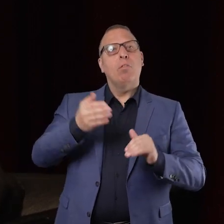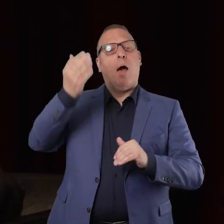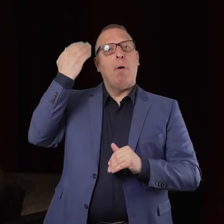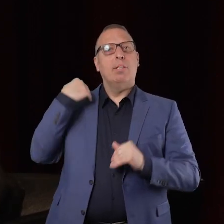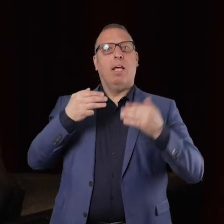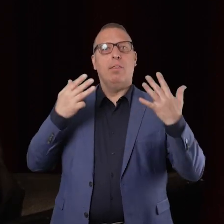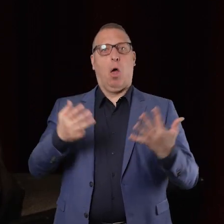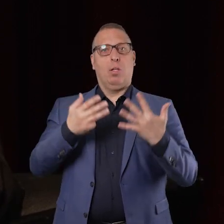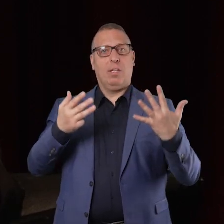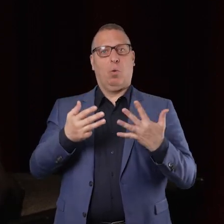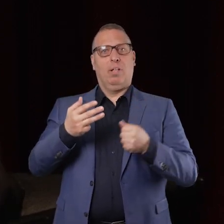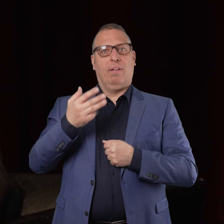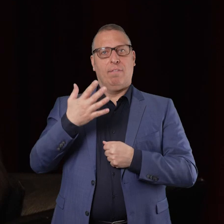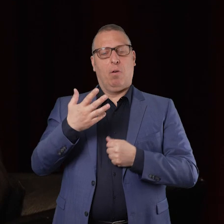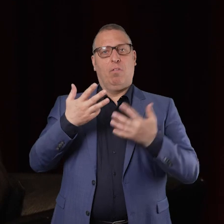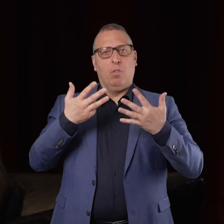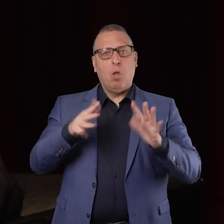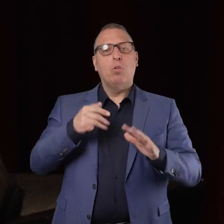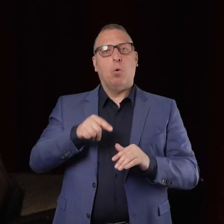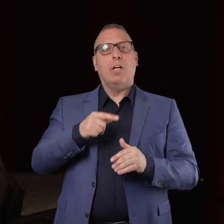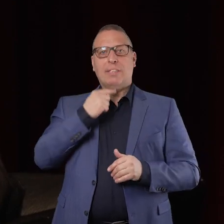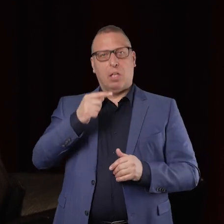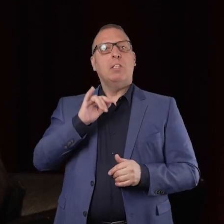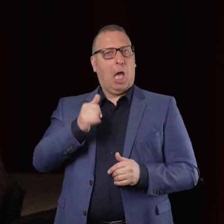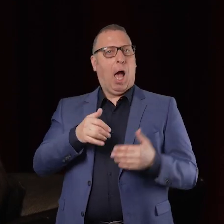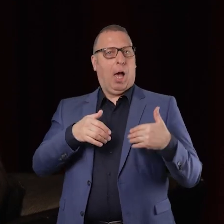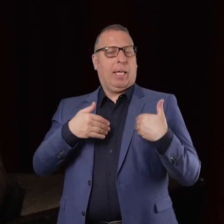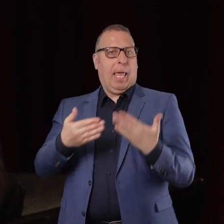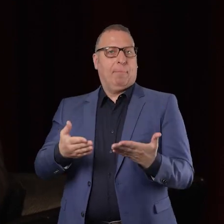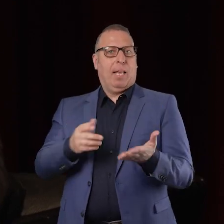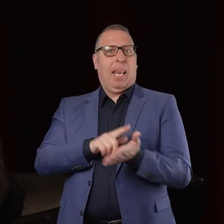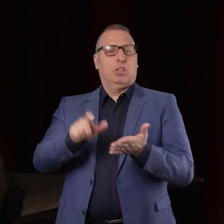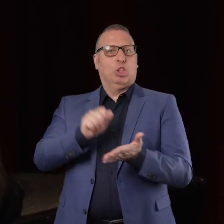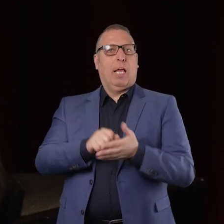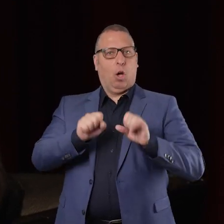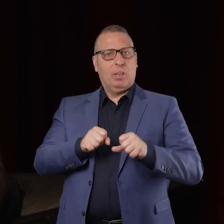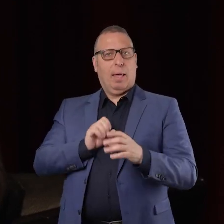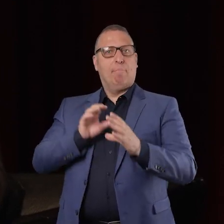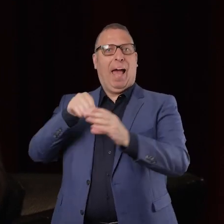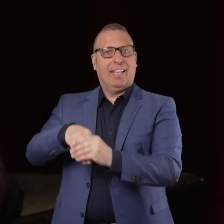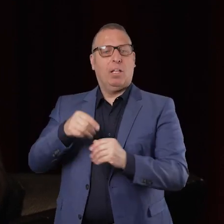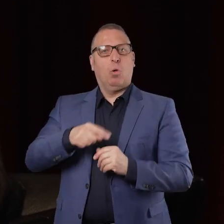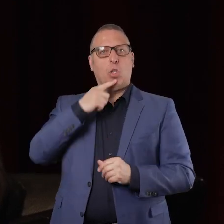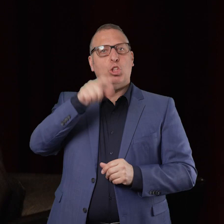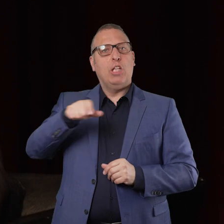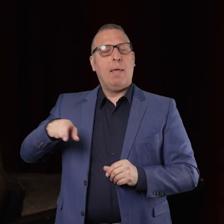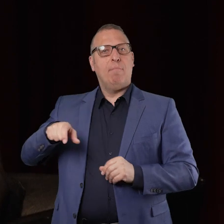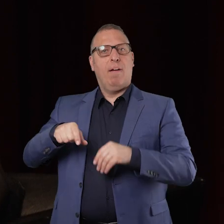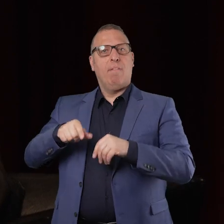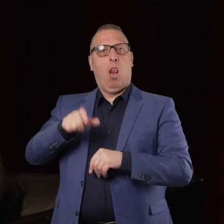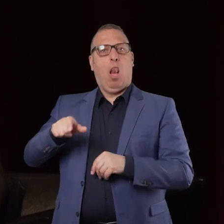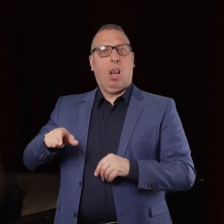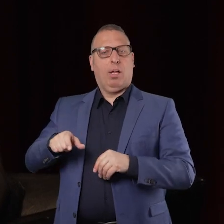ist, 1995, dass sie Liechtenstein das ermöglicht haben, dass wir am EWR beitreten können, nachdem das Stimmvolk